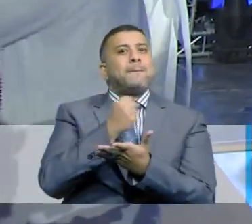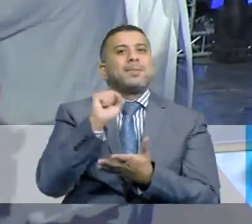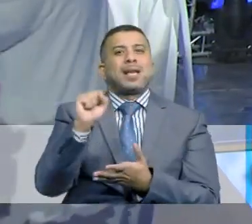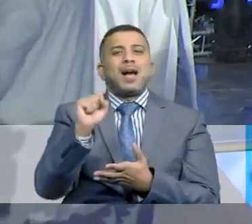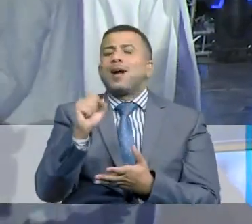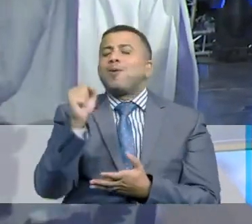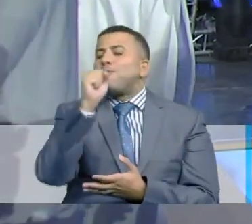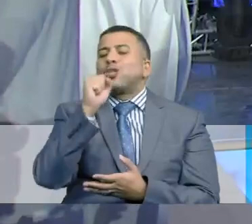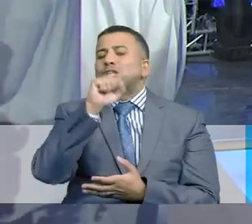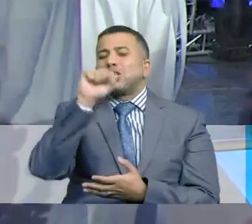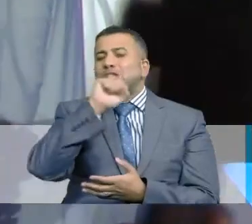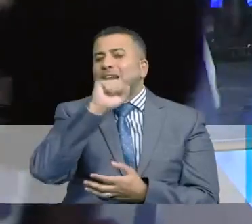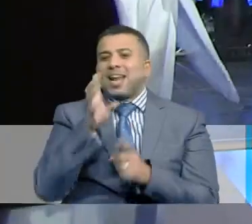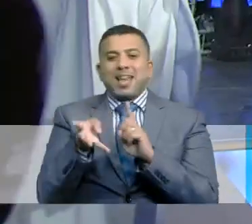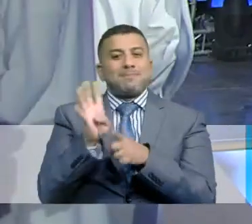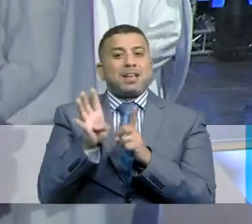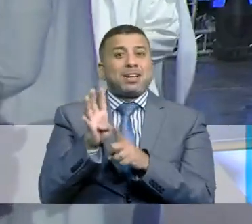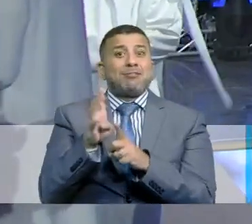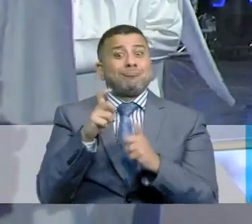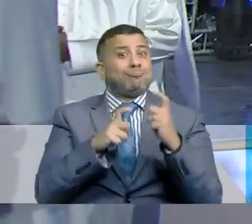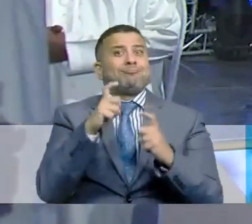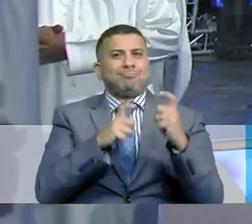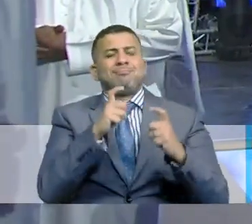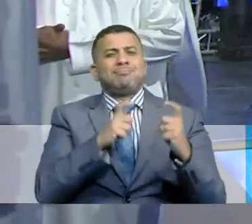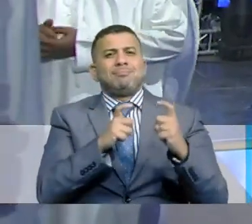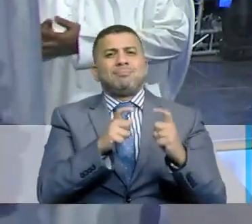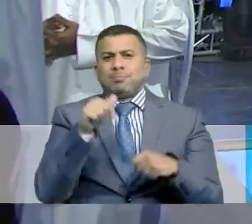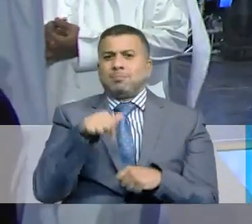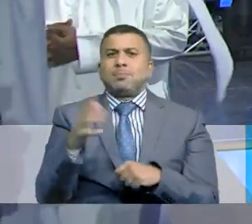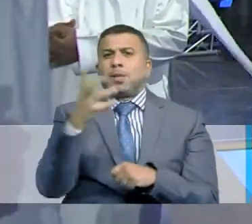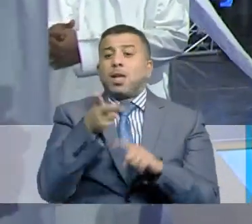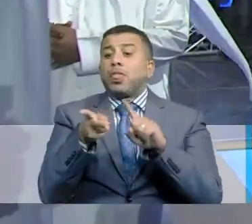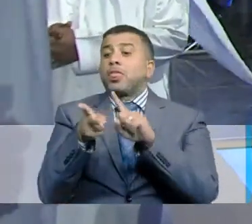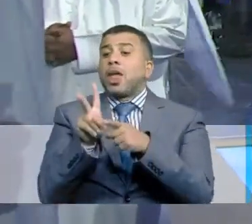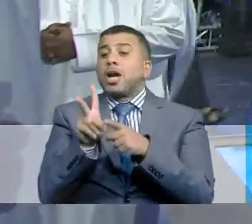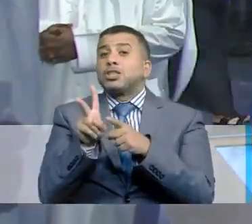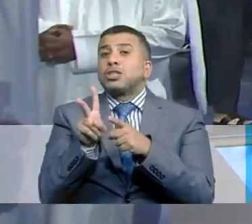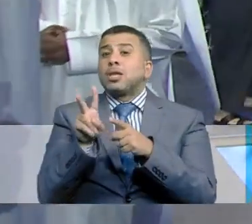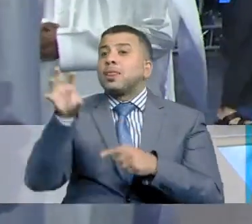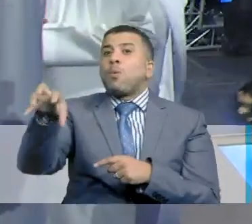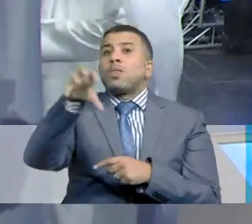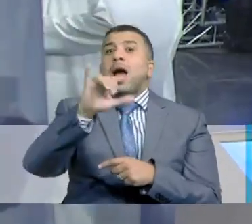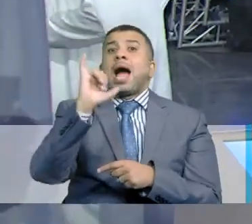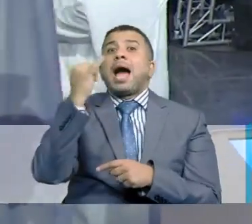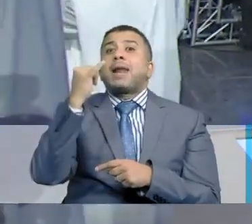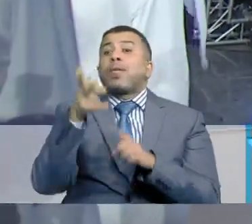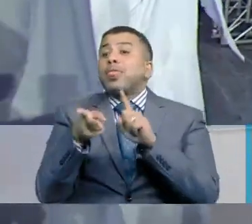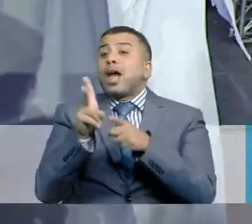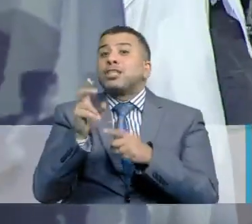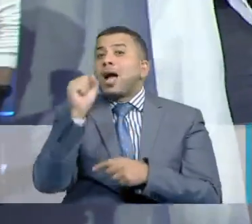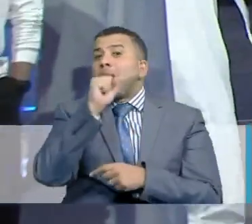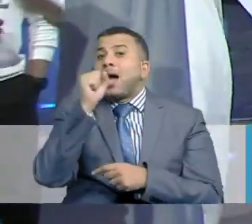نسختها 14. جميل. أستاذ سالم، اليوم مشاركة 12 منشد من 12 دولة عربية، بكل